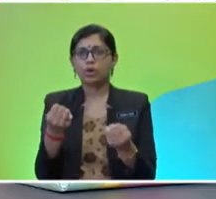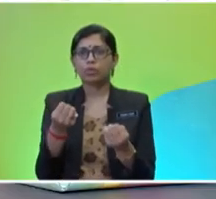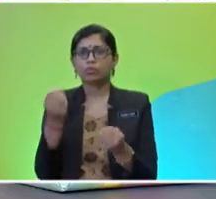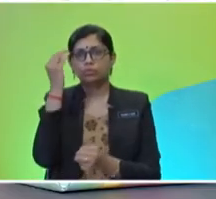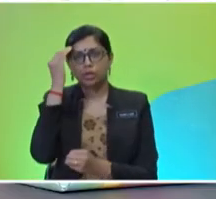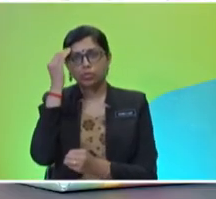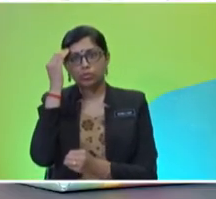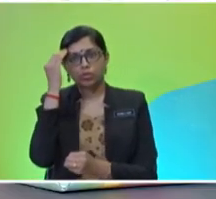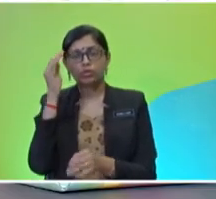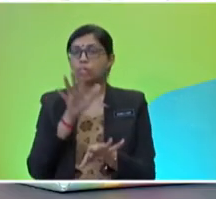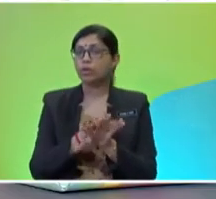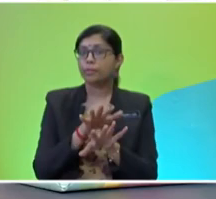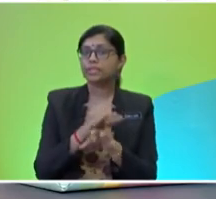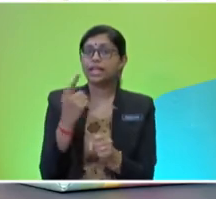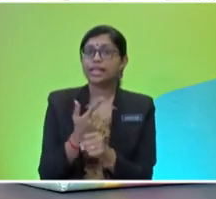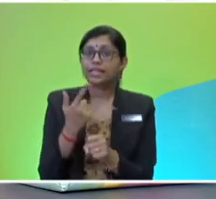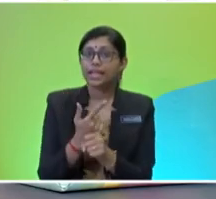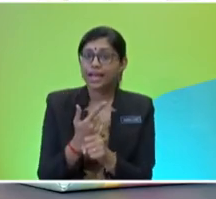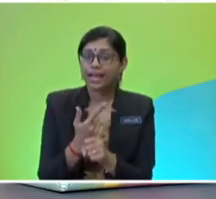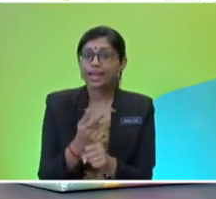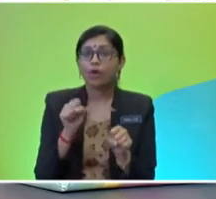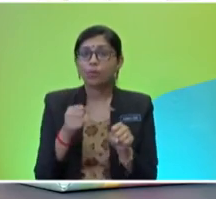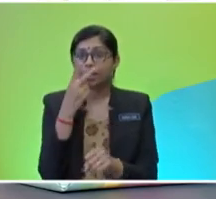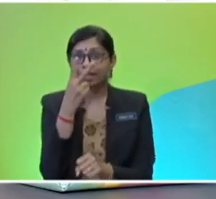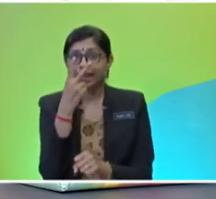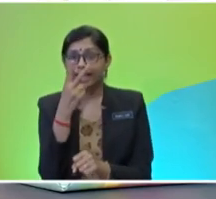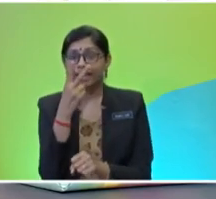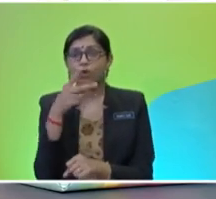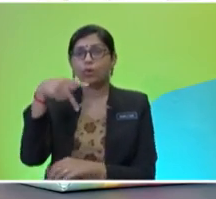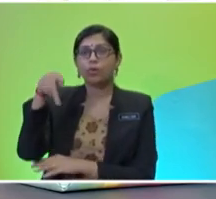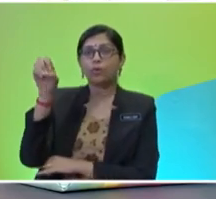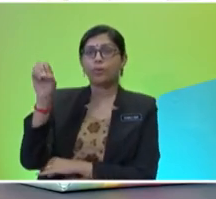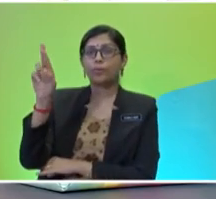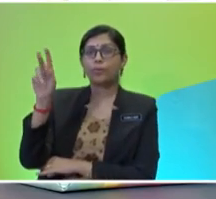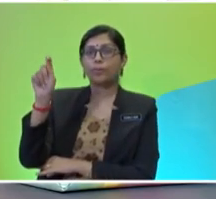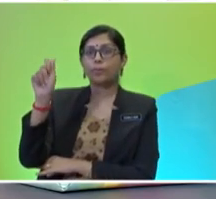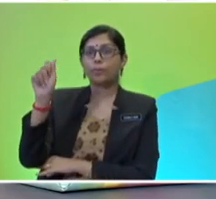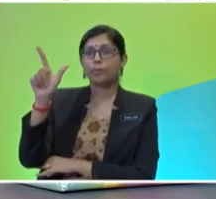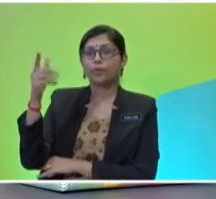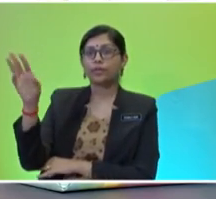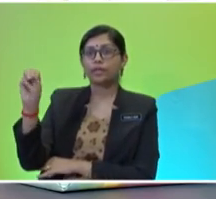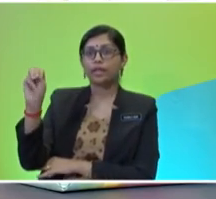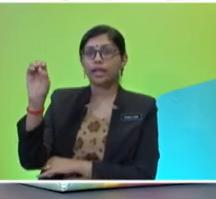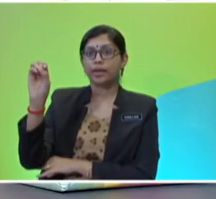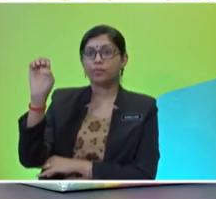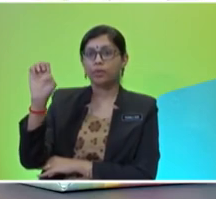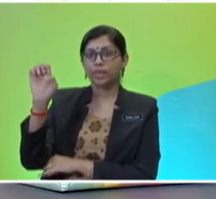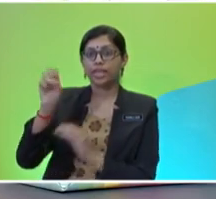ataupun guru-guru boleh tengok bahan-bahan dekat portal MOE Sumberku.